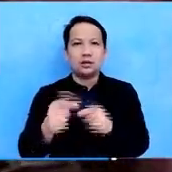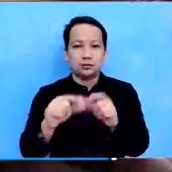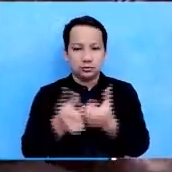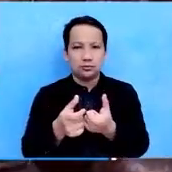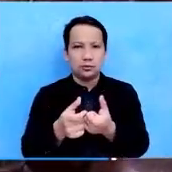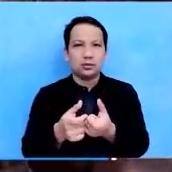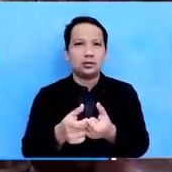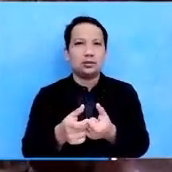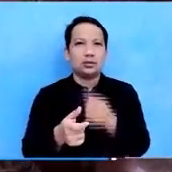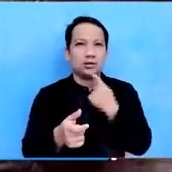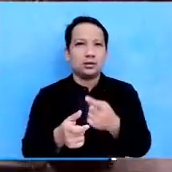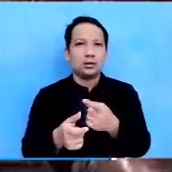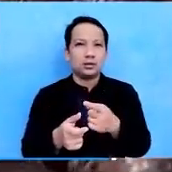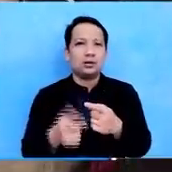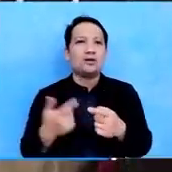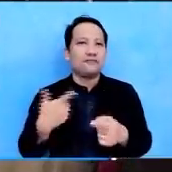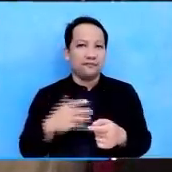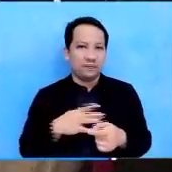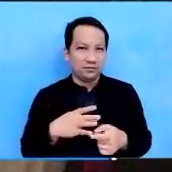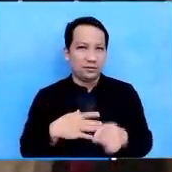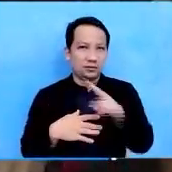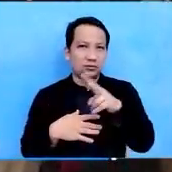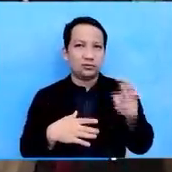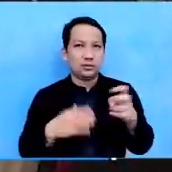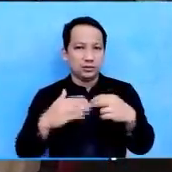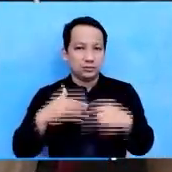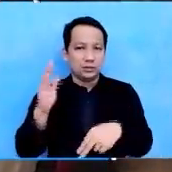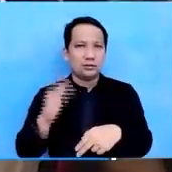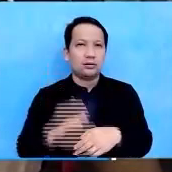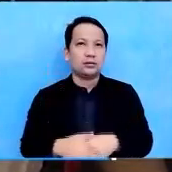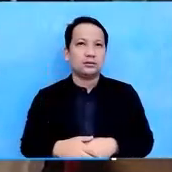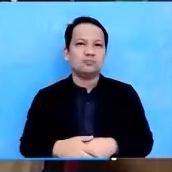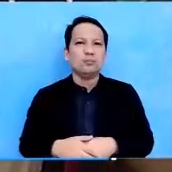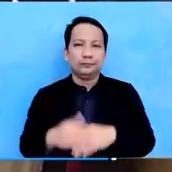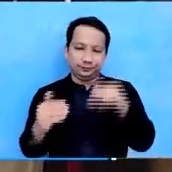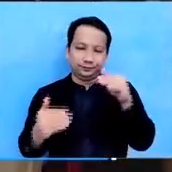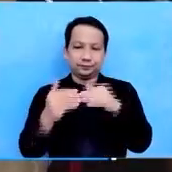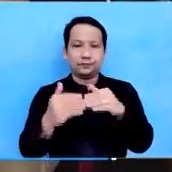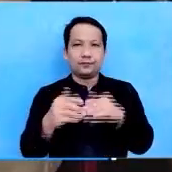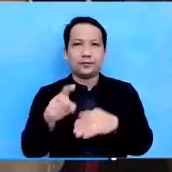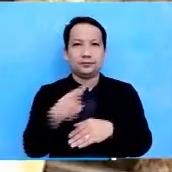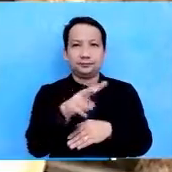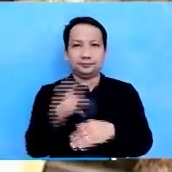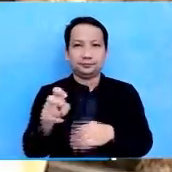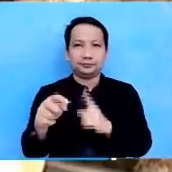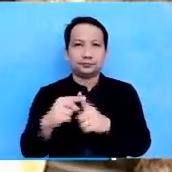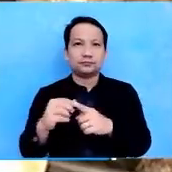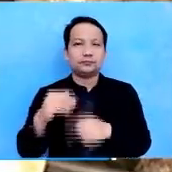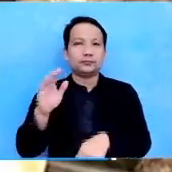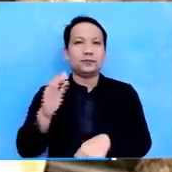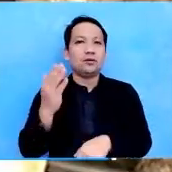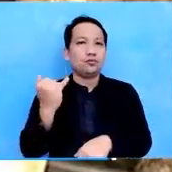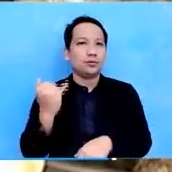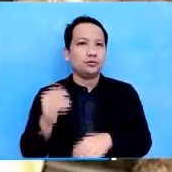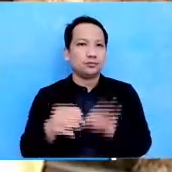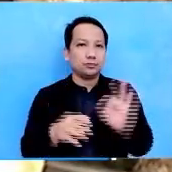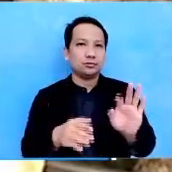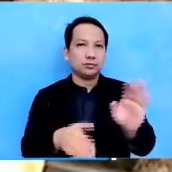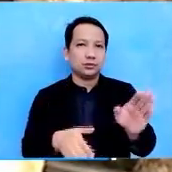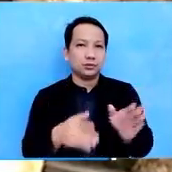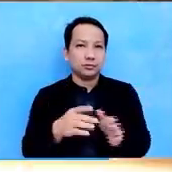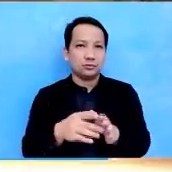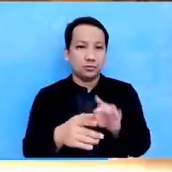makatuwiran pang 200 pesos na presyuhan. Yan na raw ang dapat na sagad na presyo sa mga pamilihan. Dapat ay may mabili pang